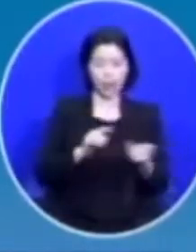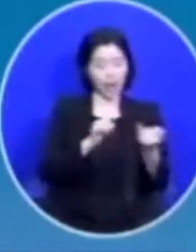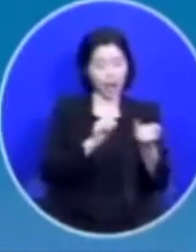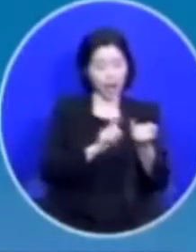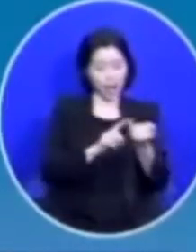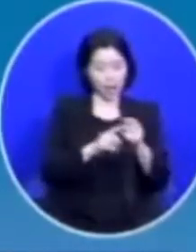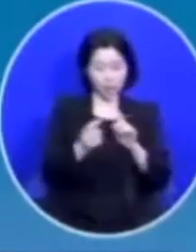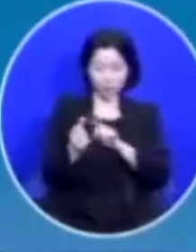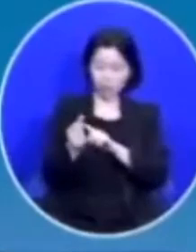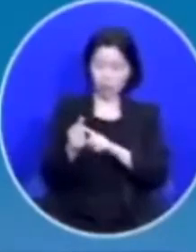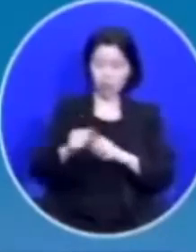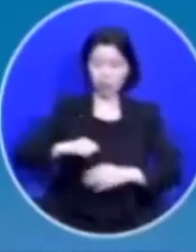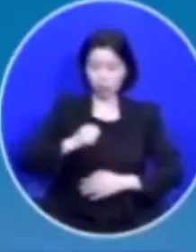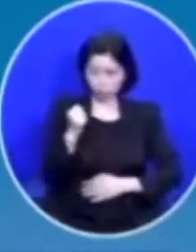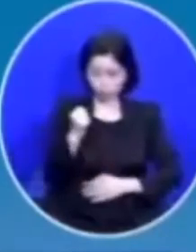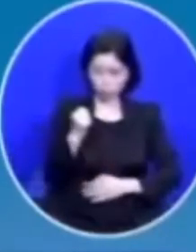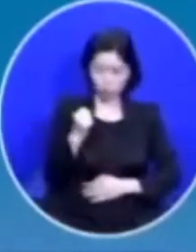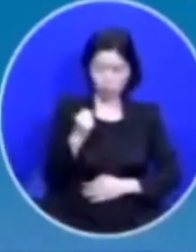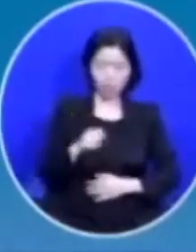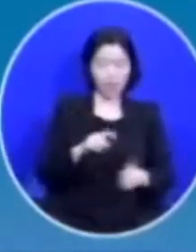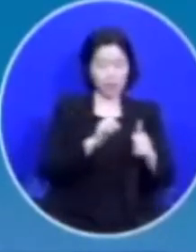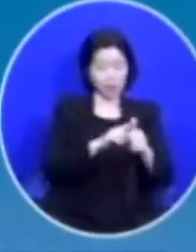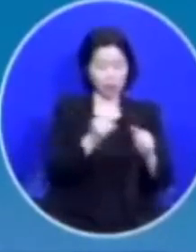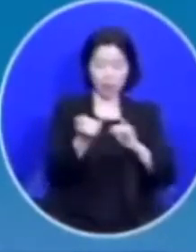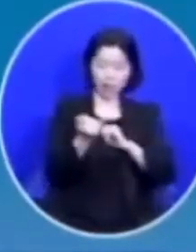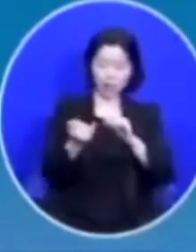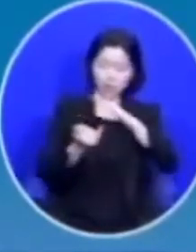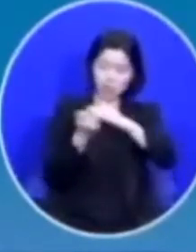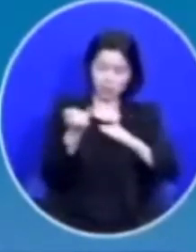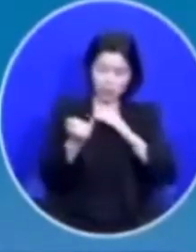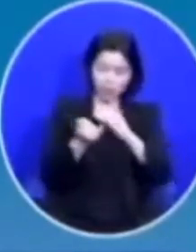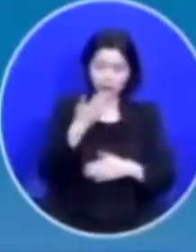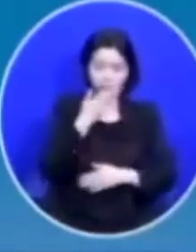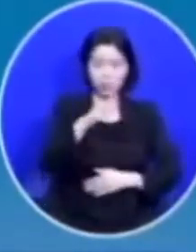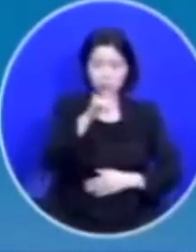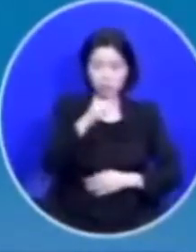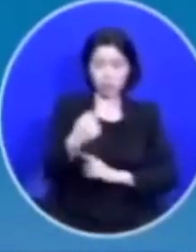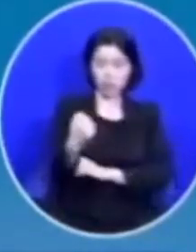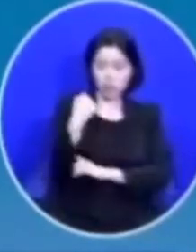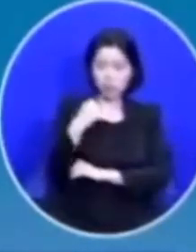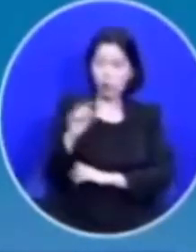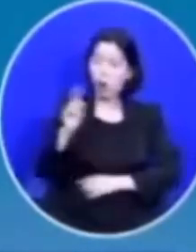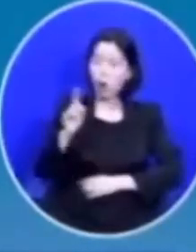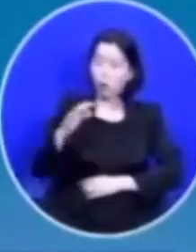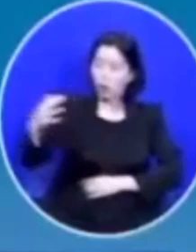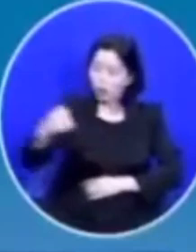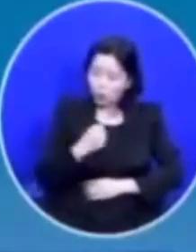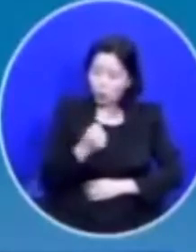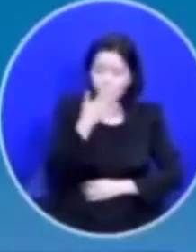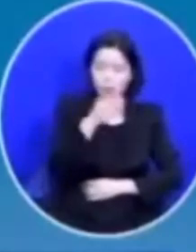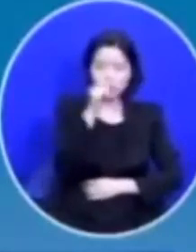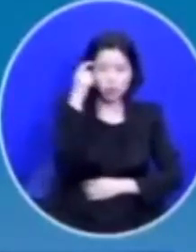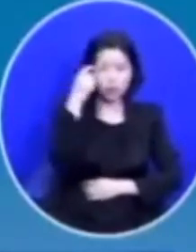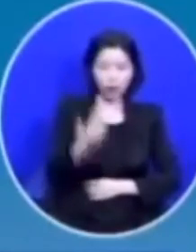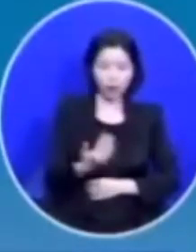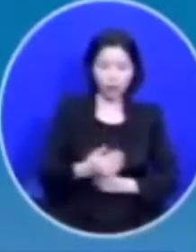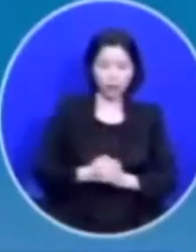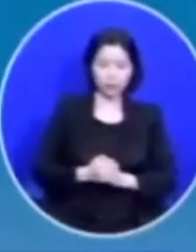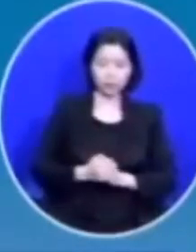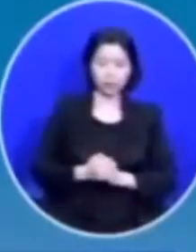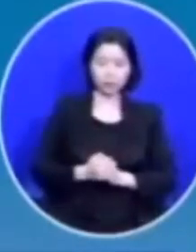순종하고 남편은 아내를 사랑할 수 있는 힘을 어디서 얻을 수 있느냐는 거죠